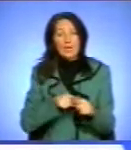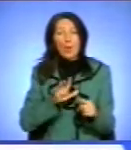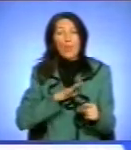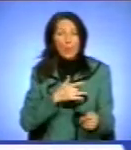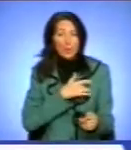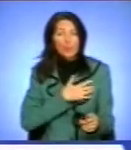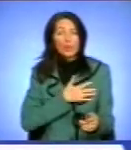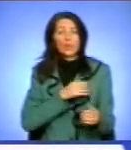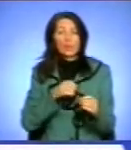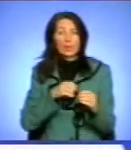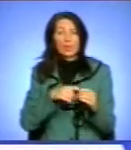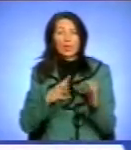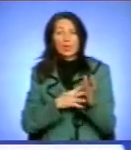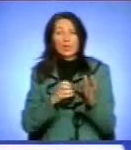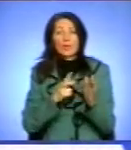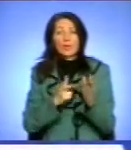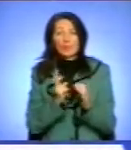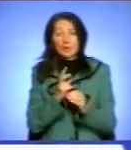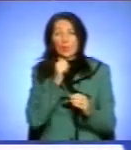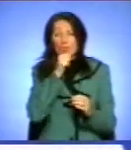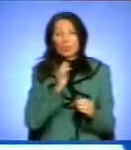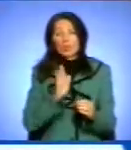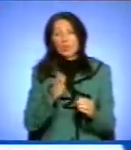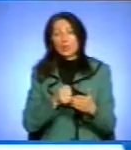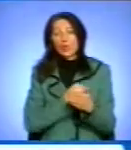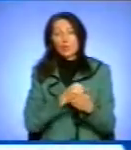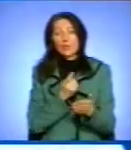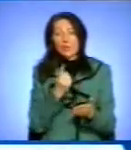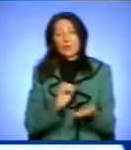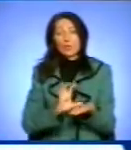році і тоді ж домігся першого збільшення тарифів.